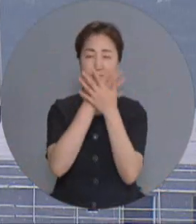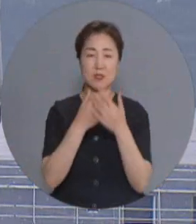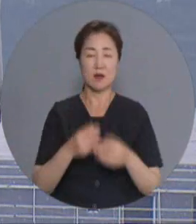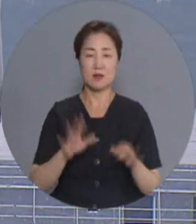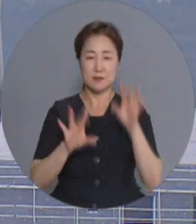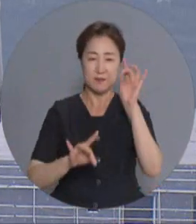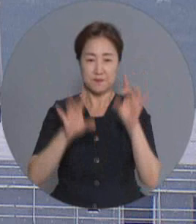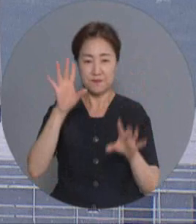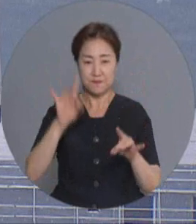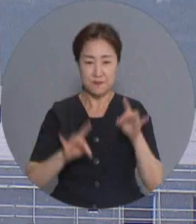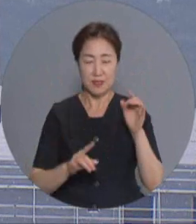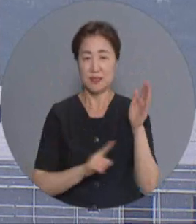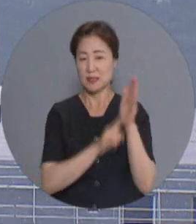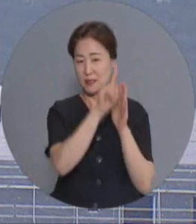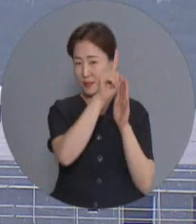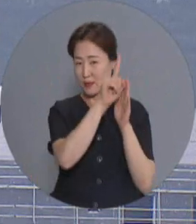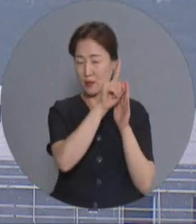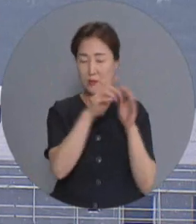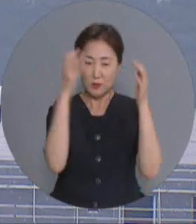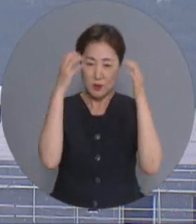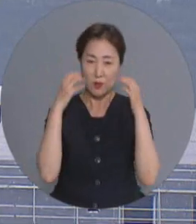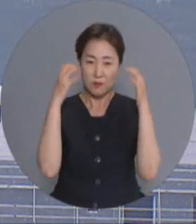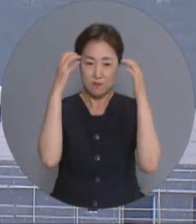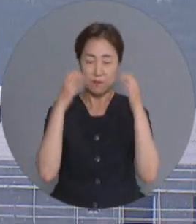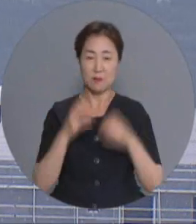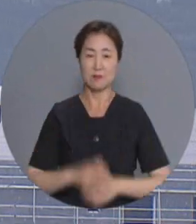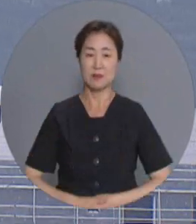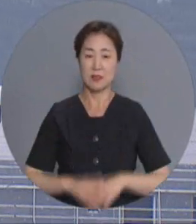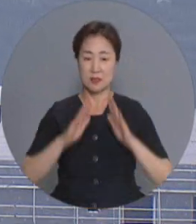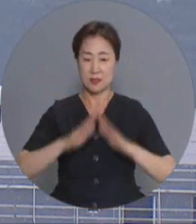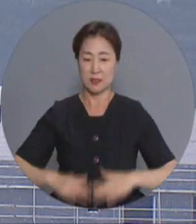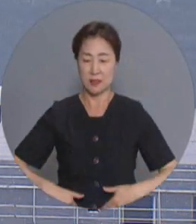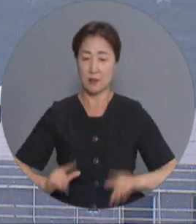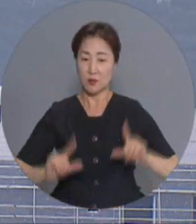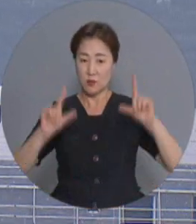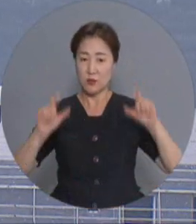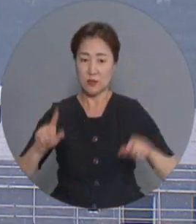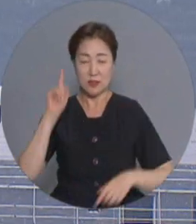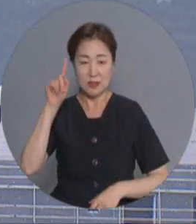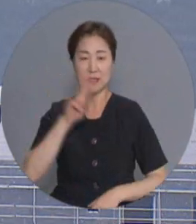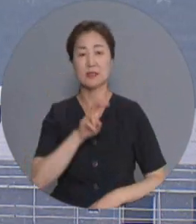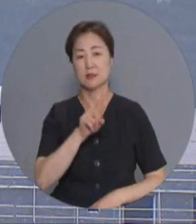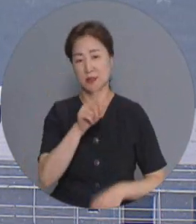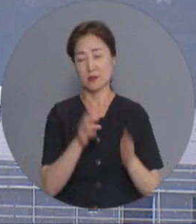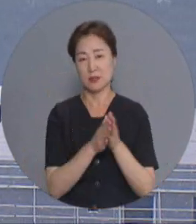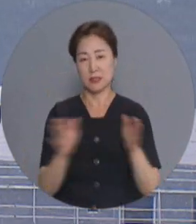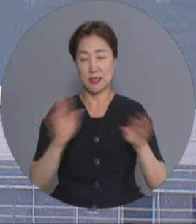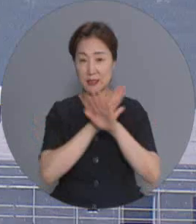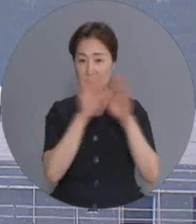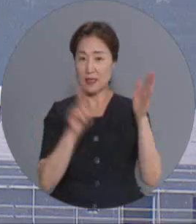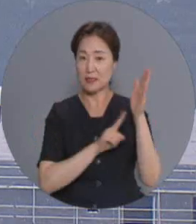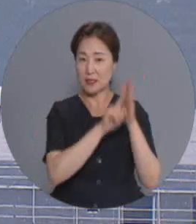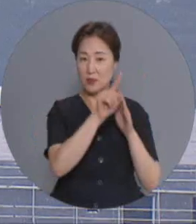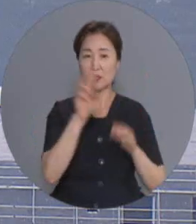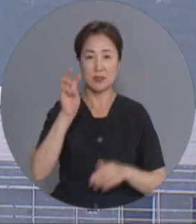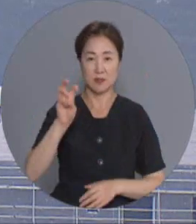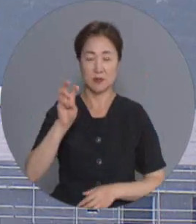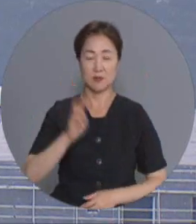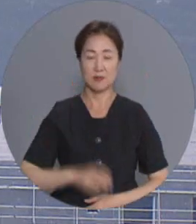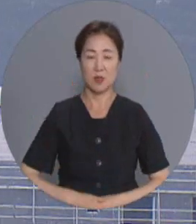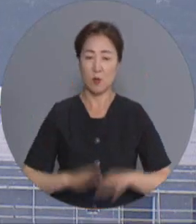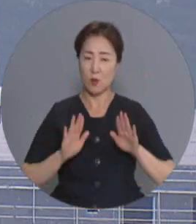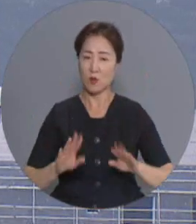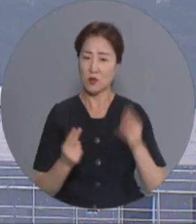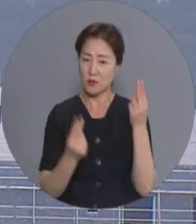습기와 함께 기운은 크게 올라 무덥겠습니다 전남 동부 지역 내일 21도로 출발해 한낮 기온 30도까지 오르며